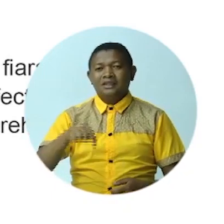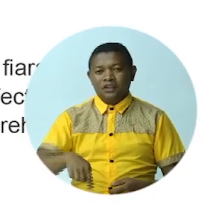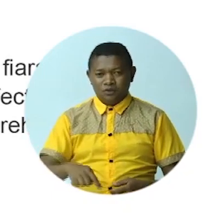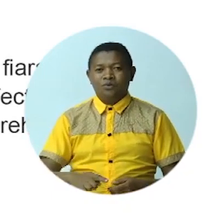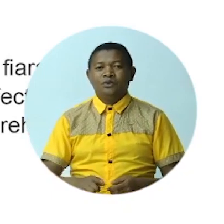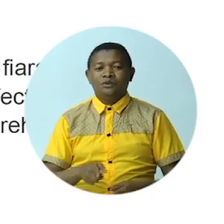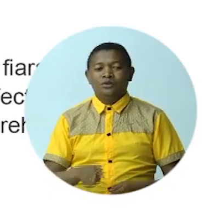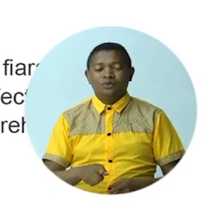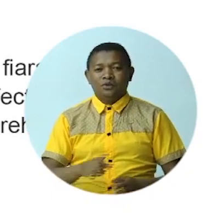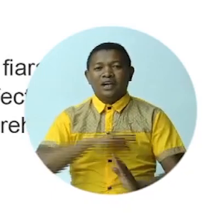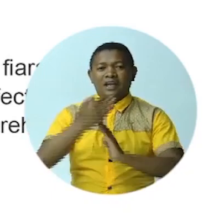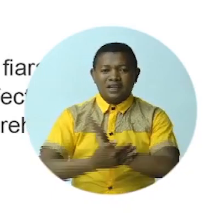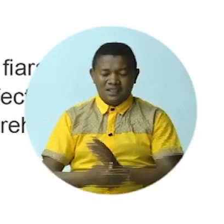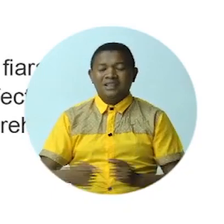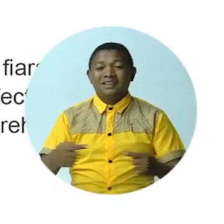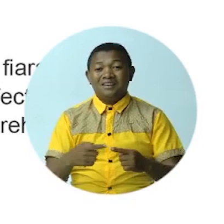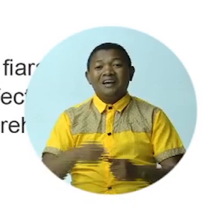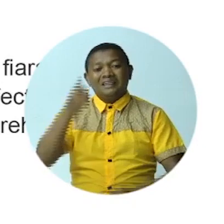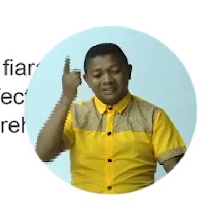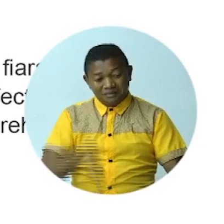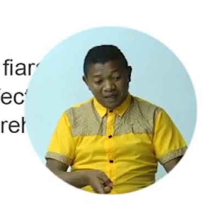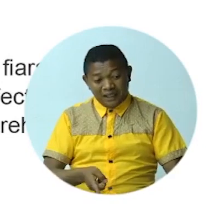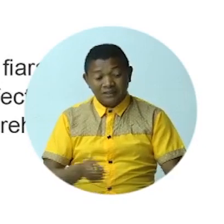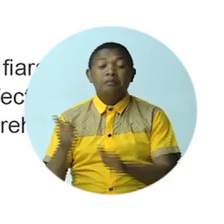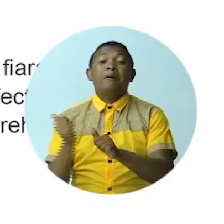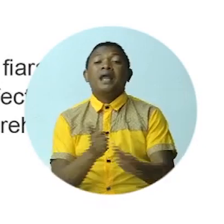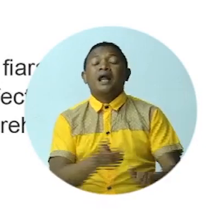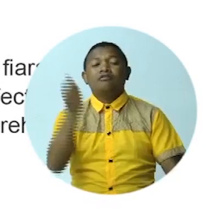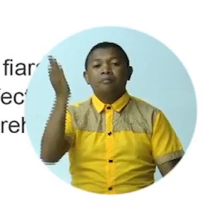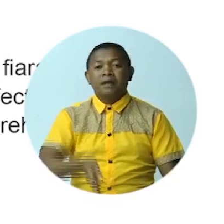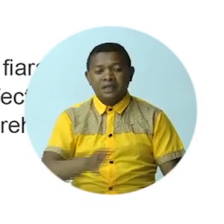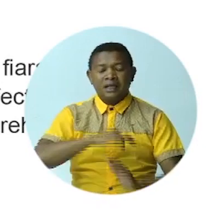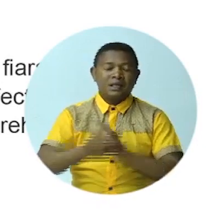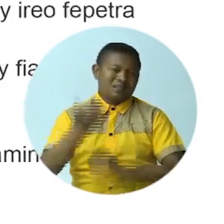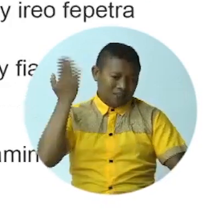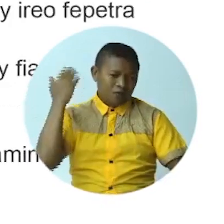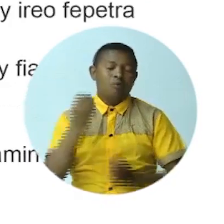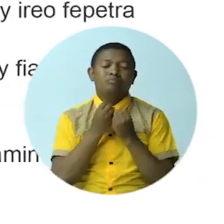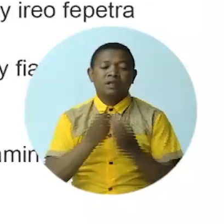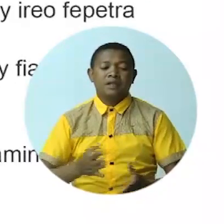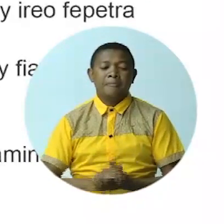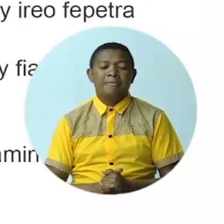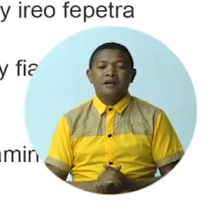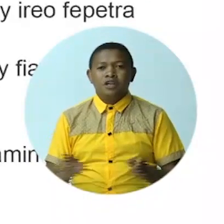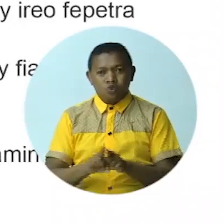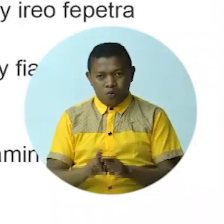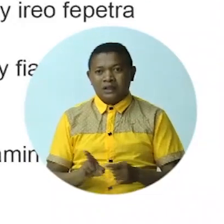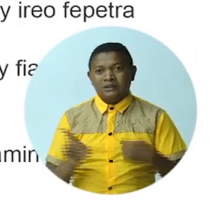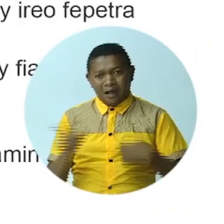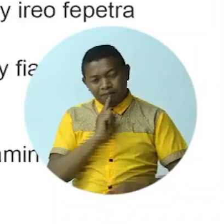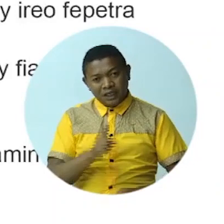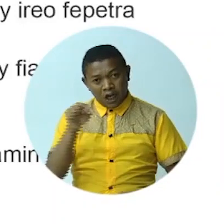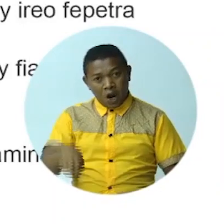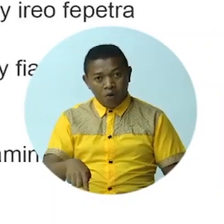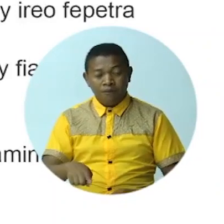dia manaraka an'ireo fepetra rehetra izay efa napetratsika tany aloha. Maria Ketony, fa